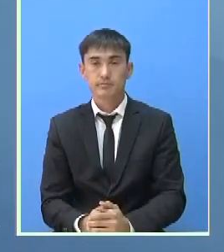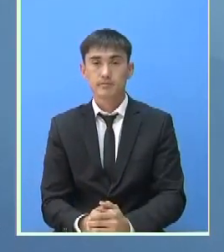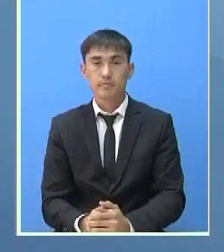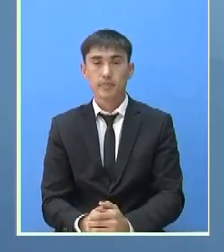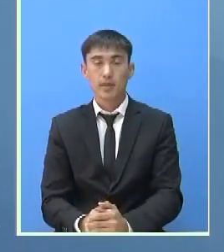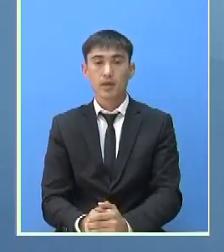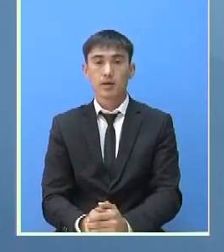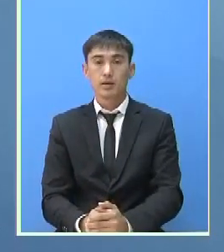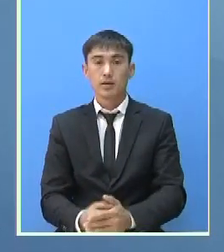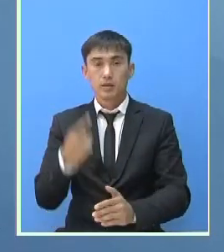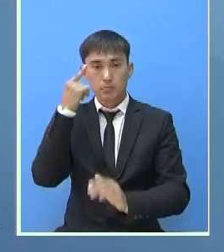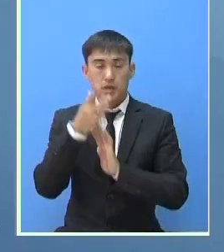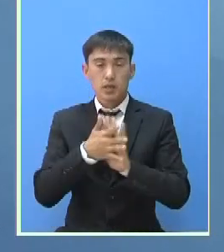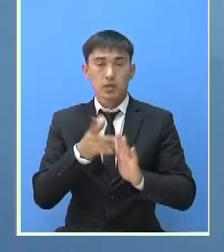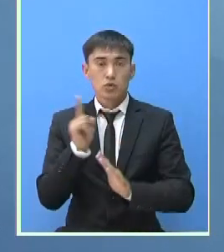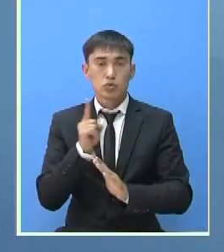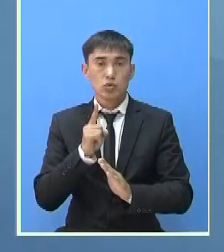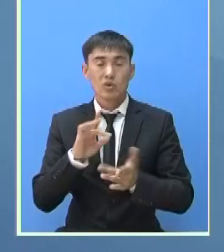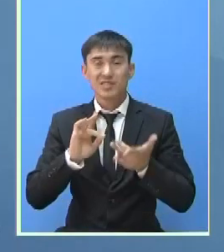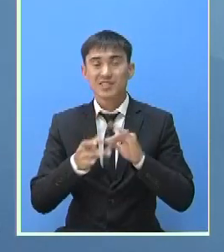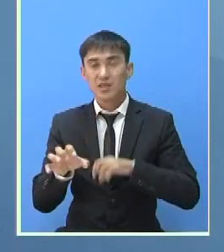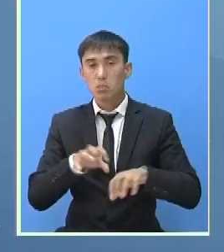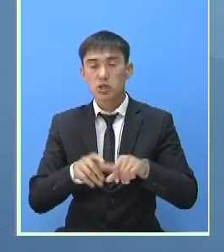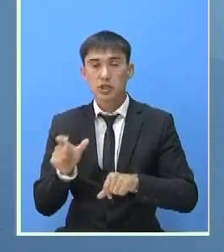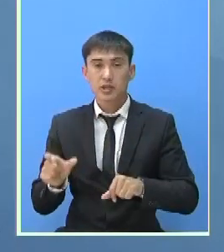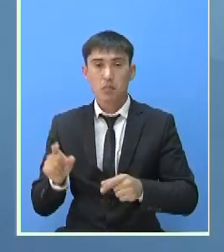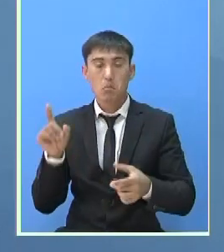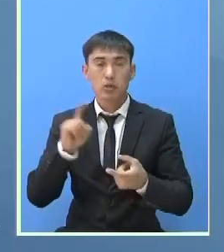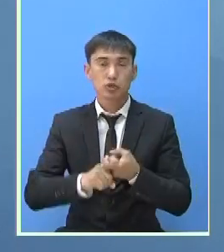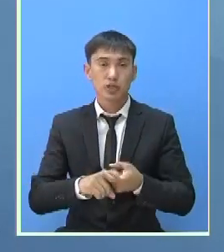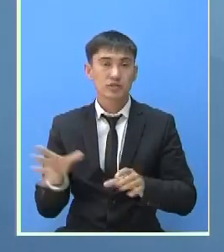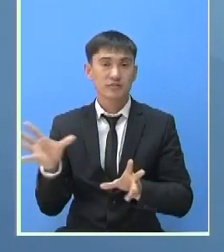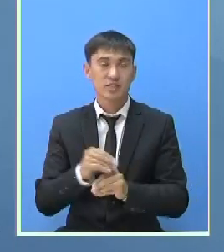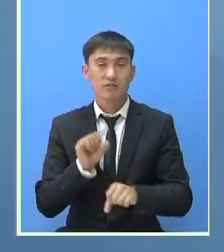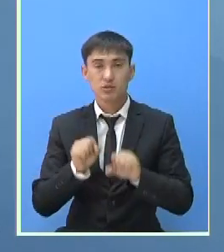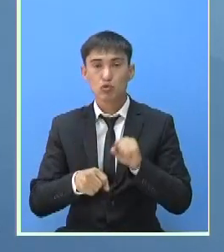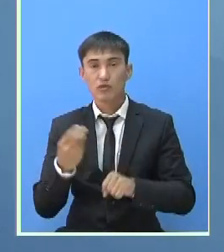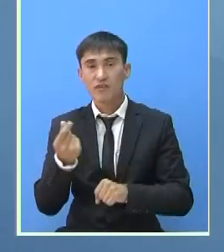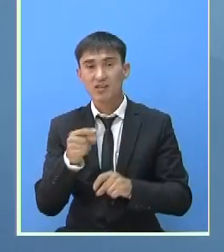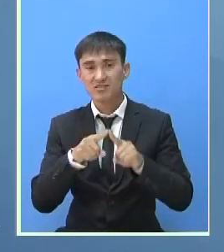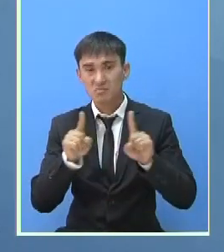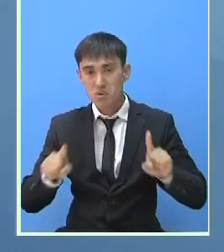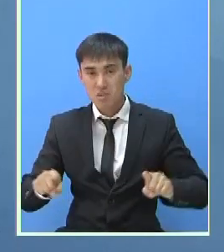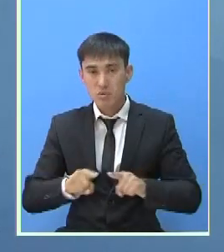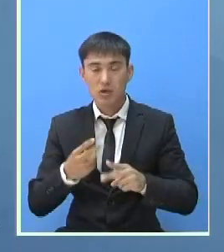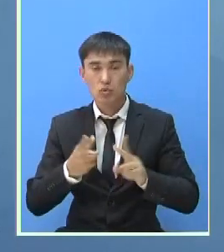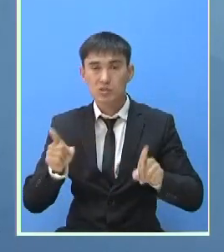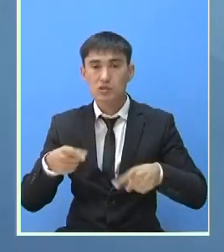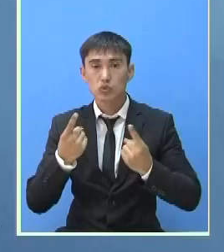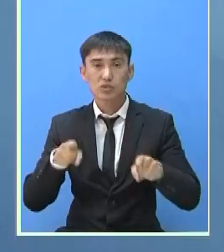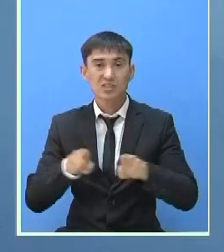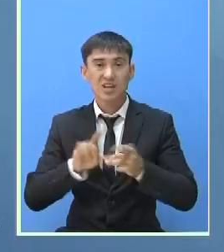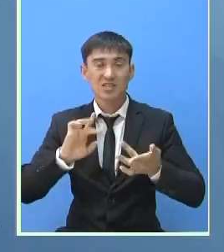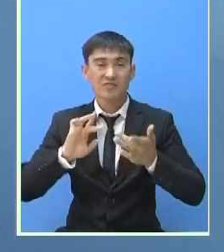Понятно, что к интернет-мошенникам подключаются и всевозможные финансовые пирамиды, которые создаются также